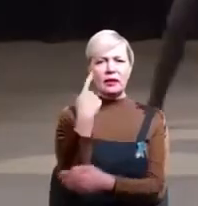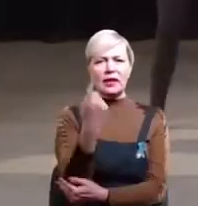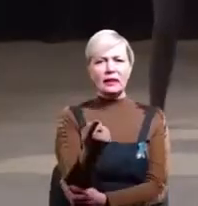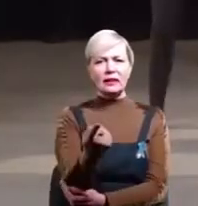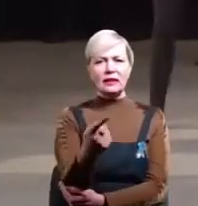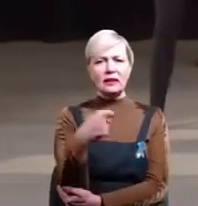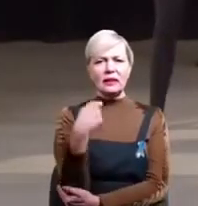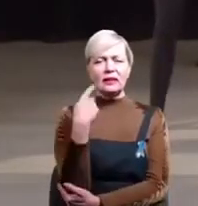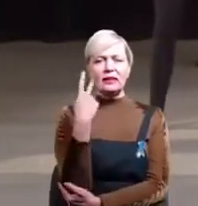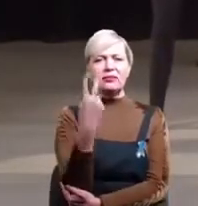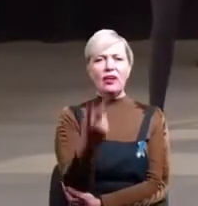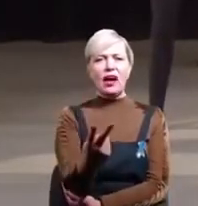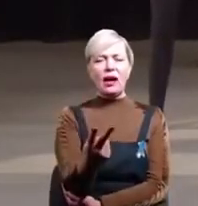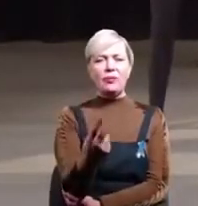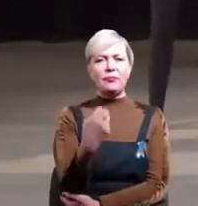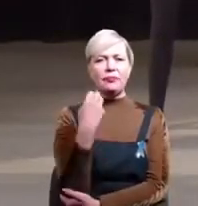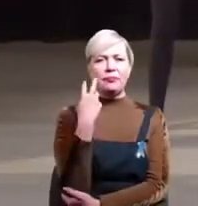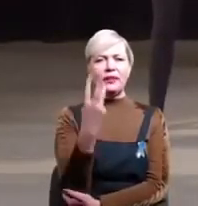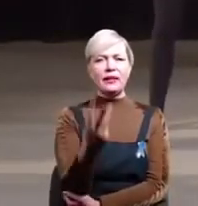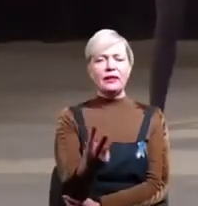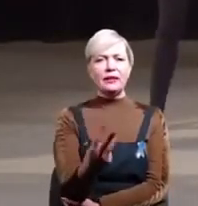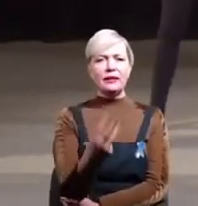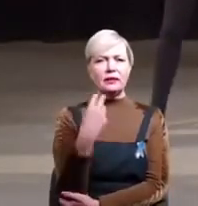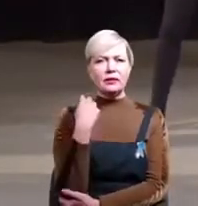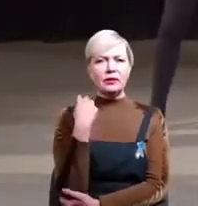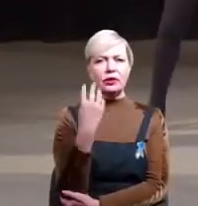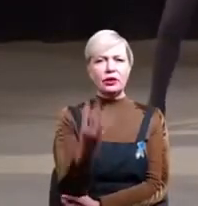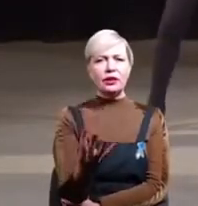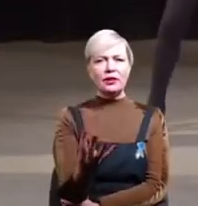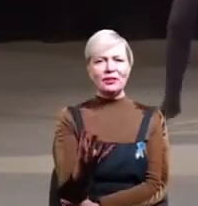Раз, два, три и четыре.